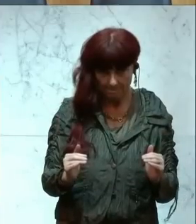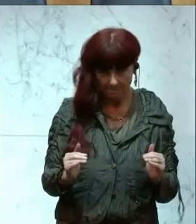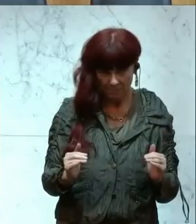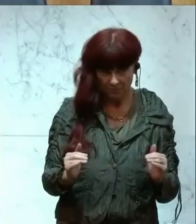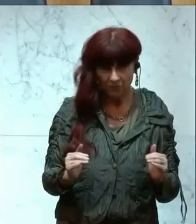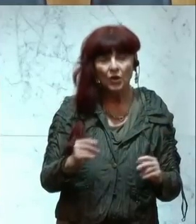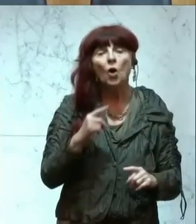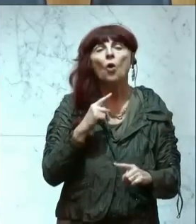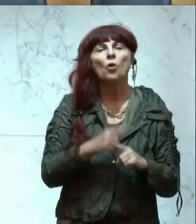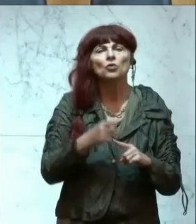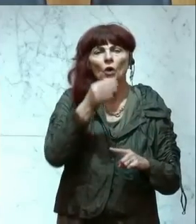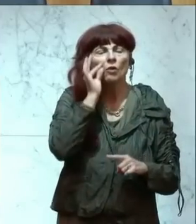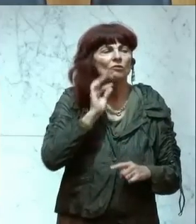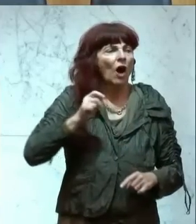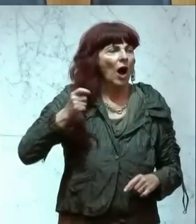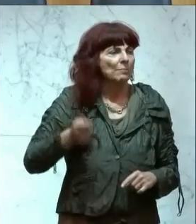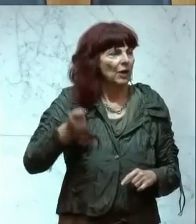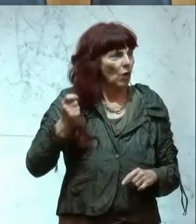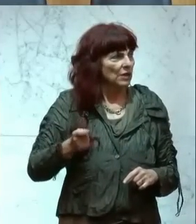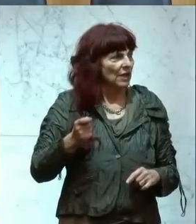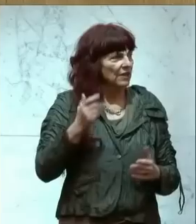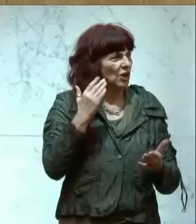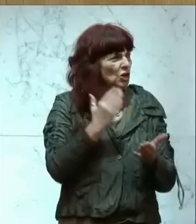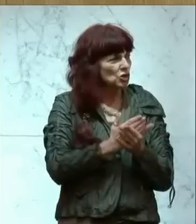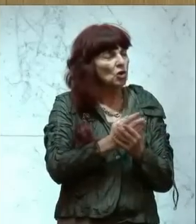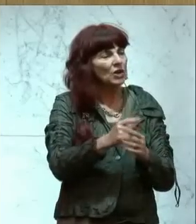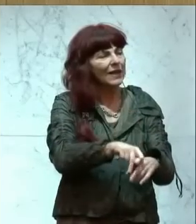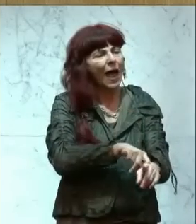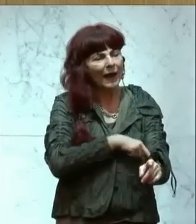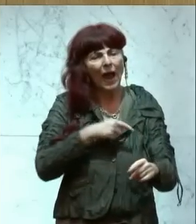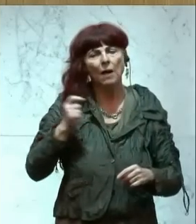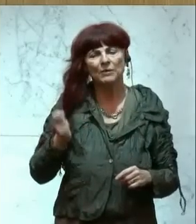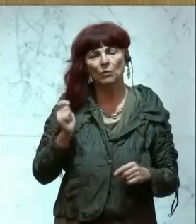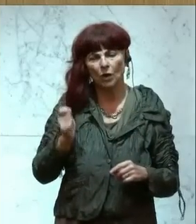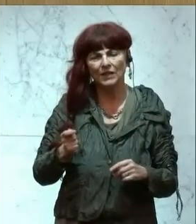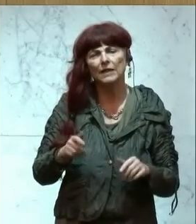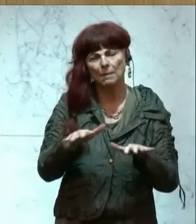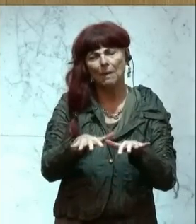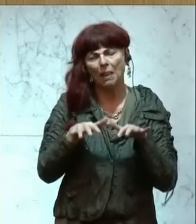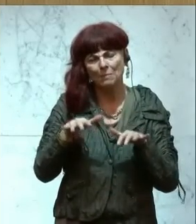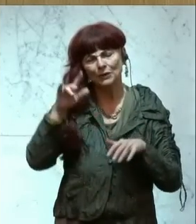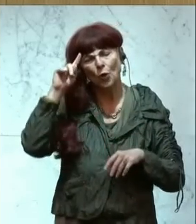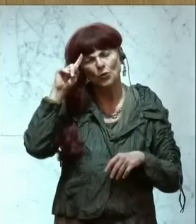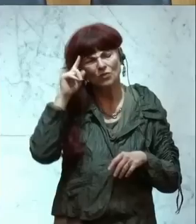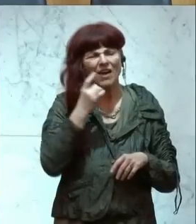senken. Und Frau Abgeordnete, Sie sind schon sehr lange Abgeordnete des Parlaments und Sie wissen,